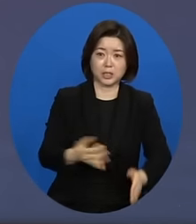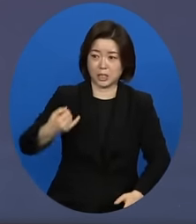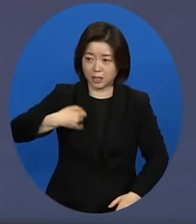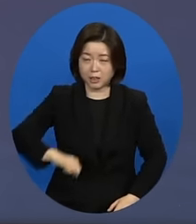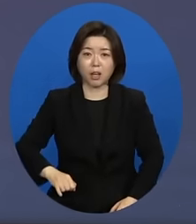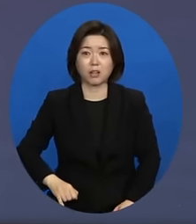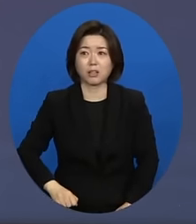누군지 모르겠는 거야.